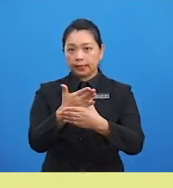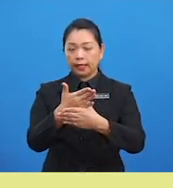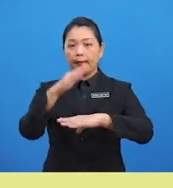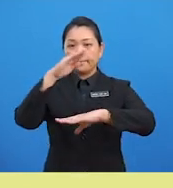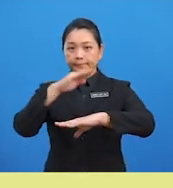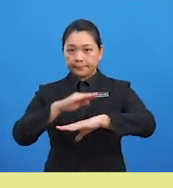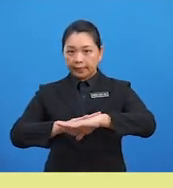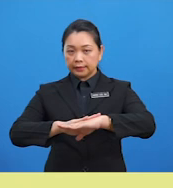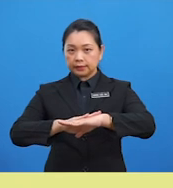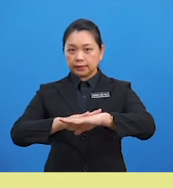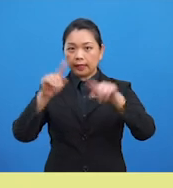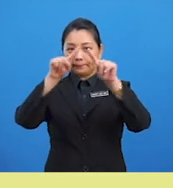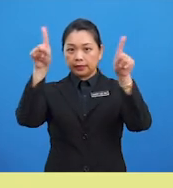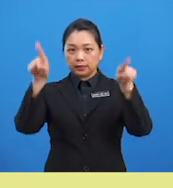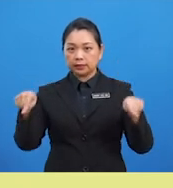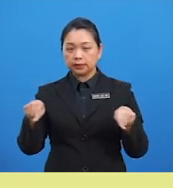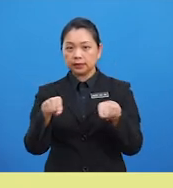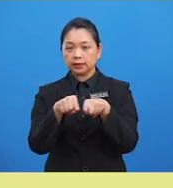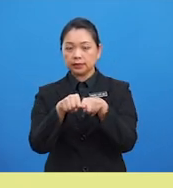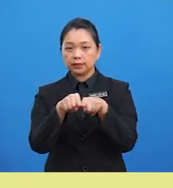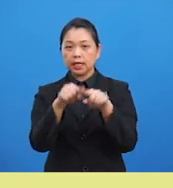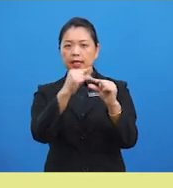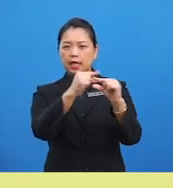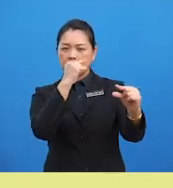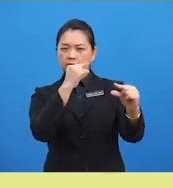satah garisan tertentu.